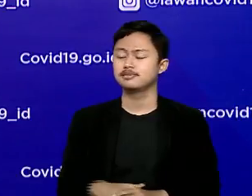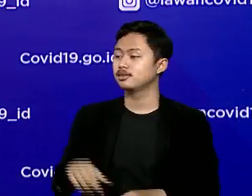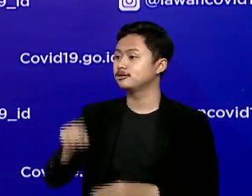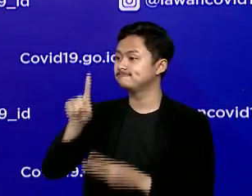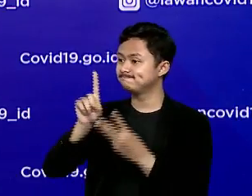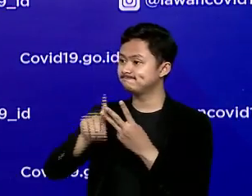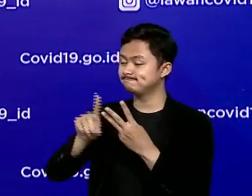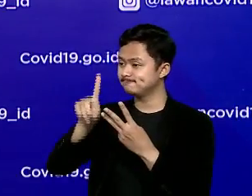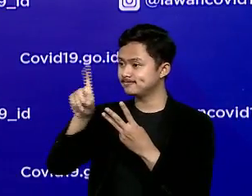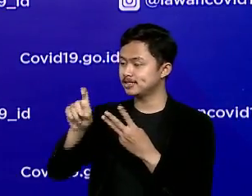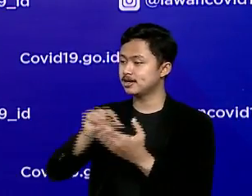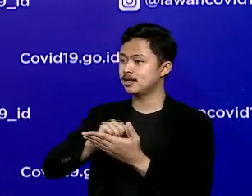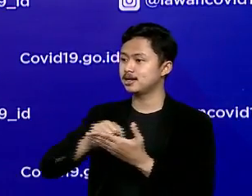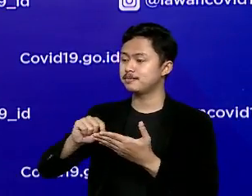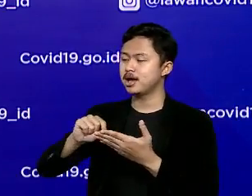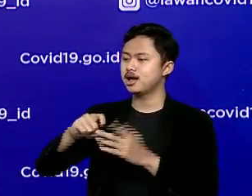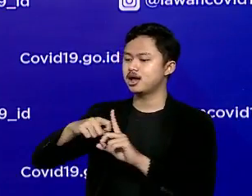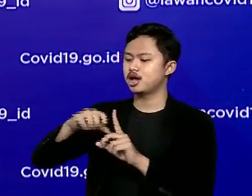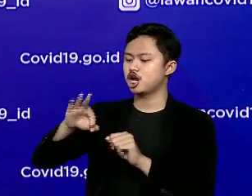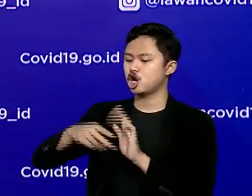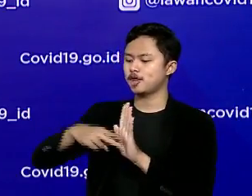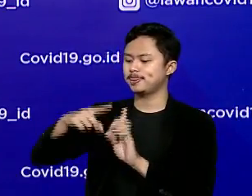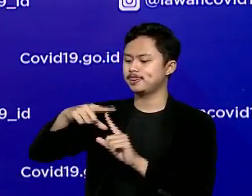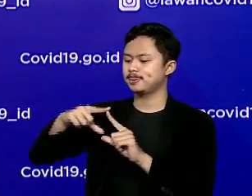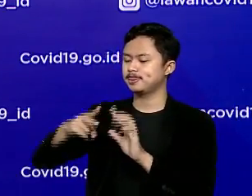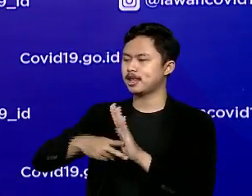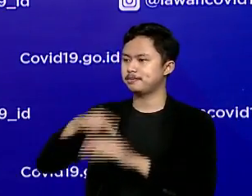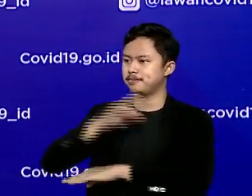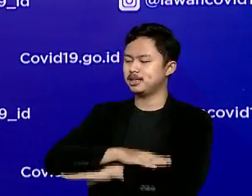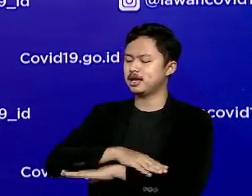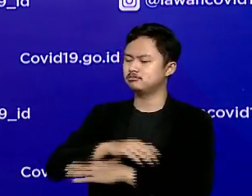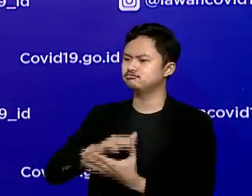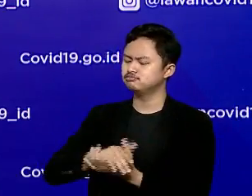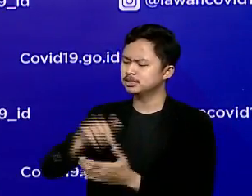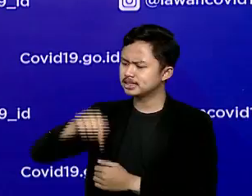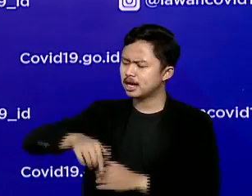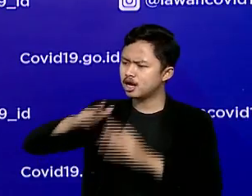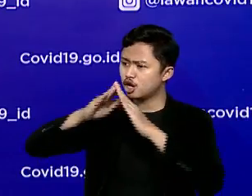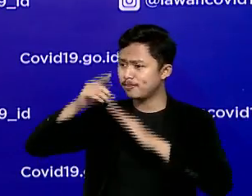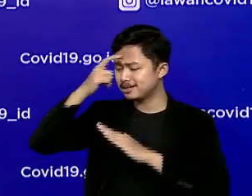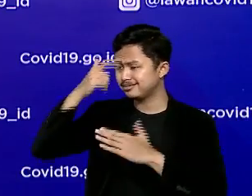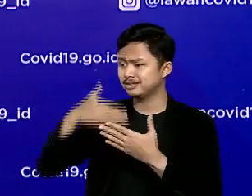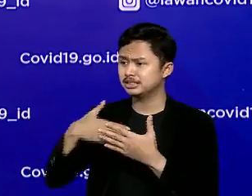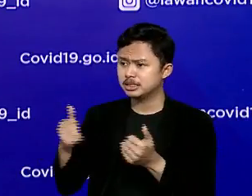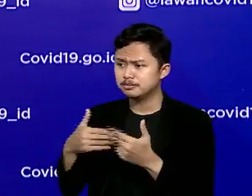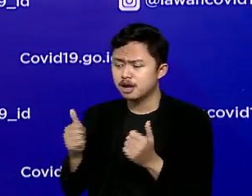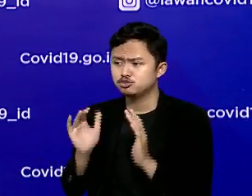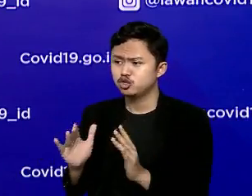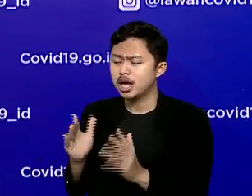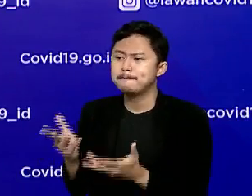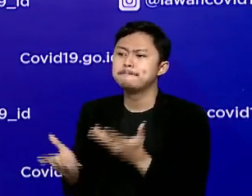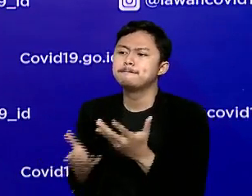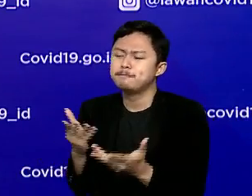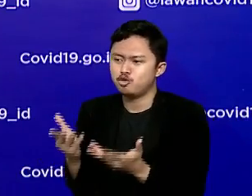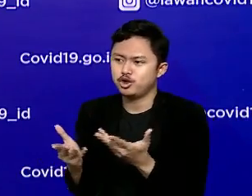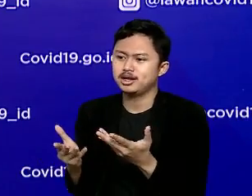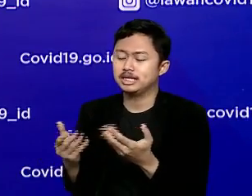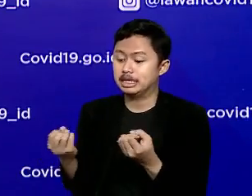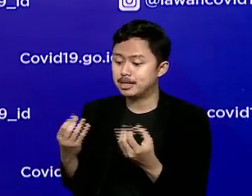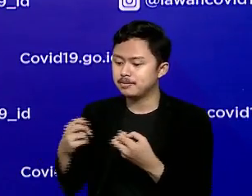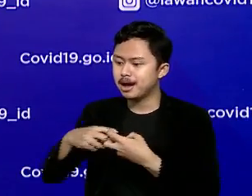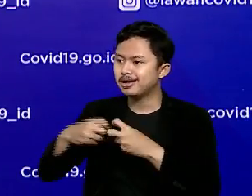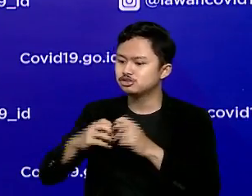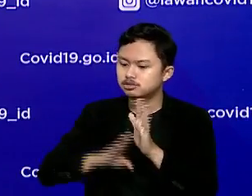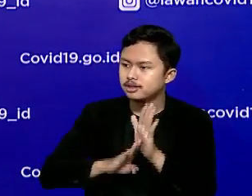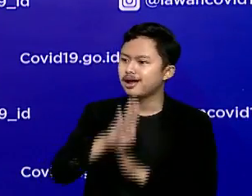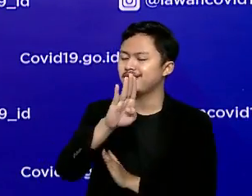Pertanyaan ketiga dari Imas Kontan, saat ini apakah rumah sakit sudah disiapkan untuk antisipasi terjadinya lonjakan